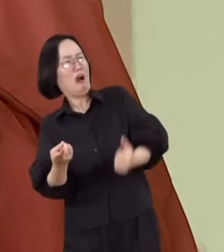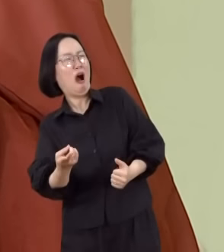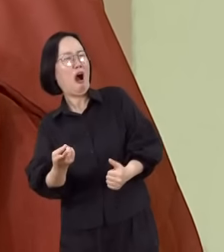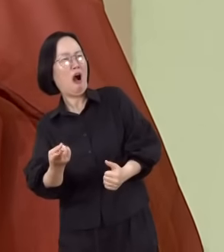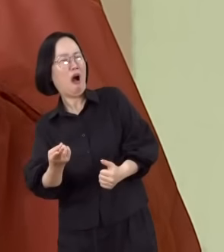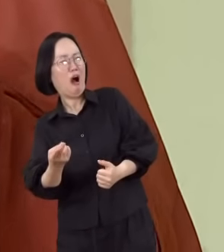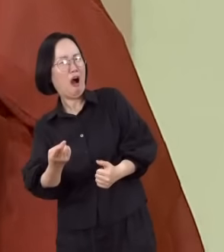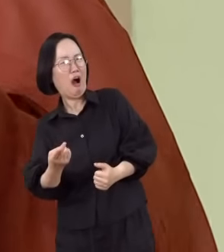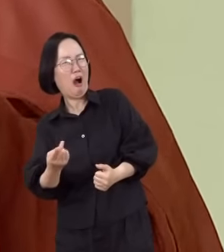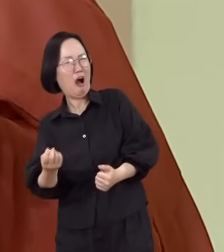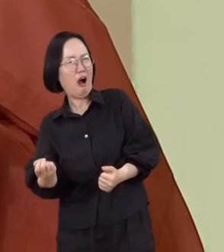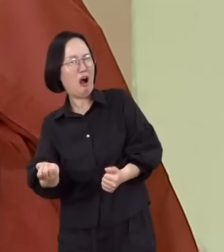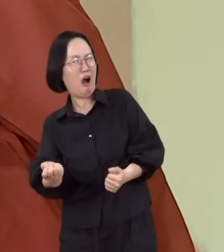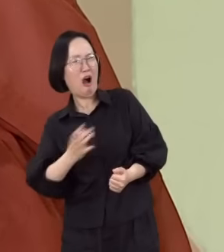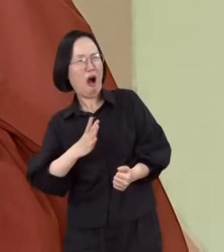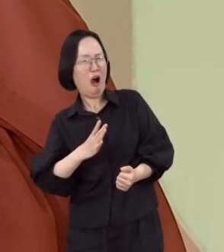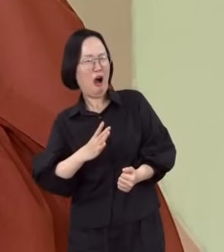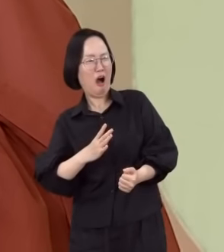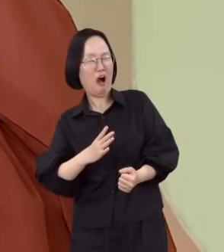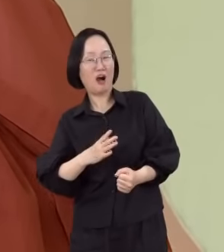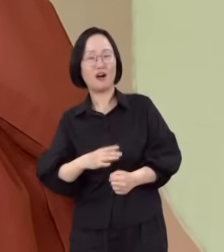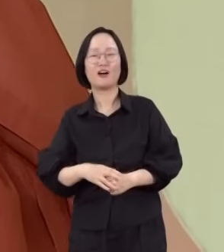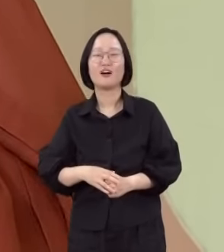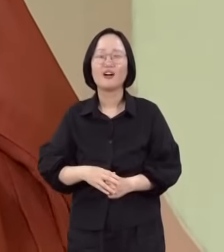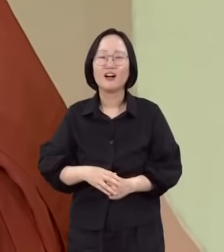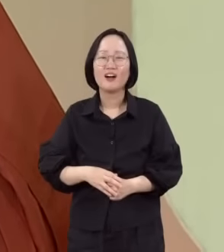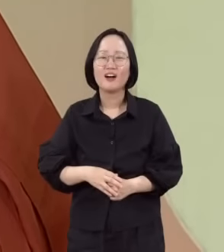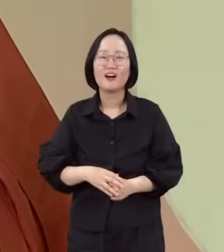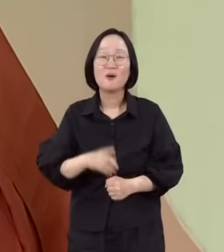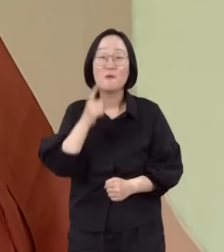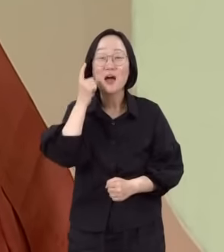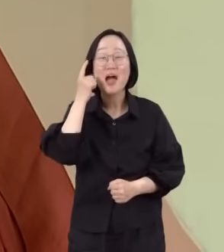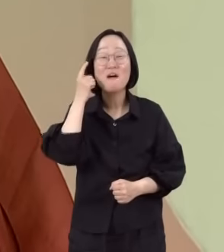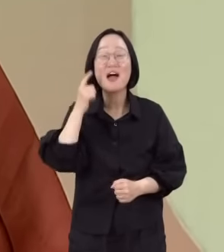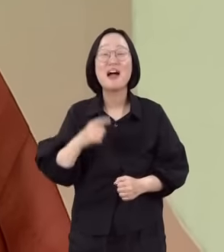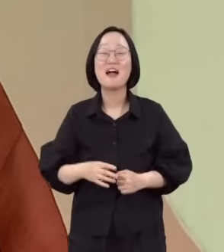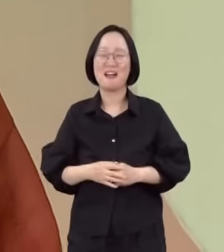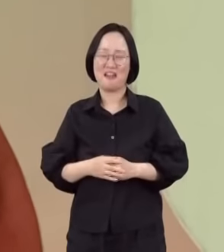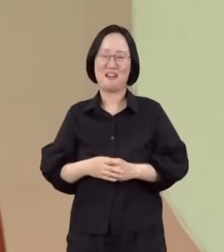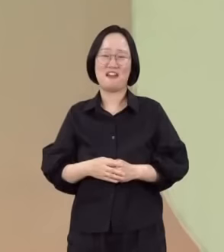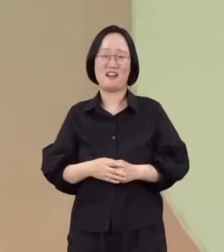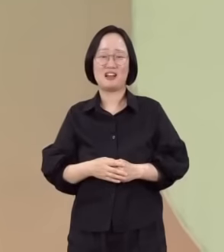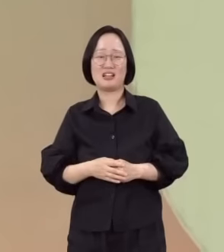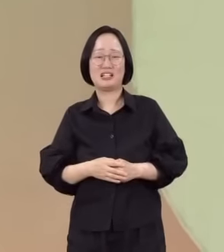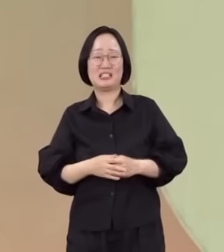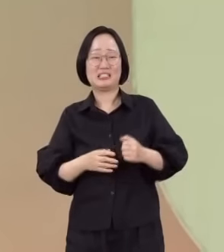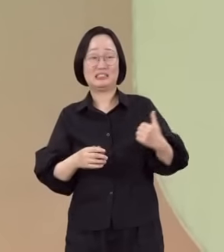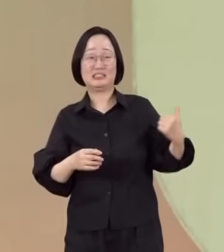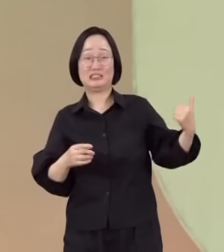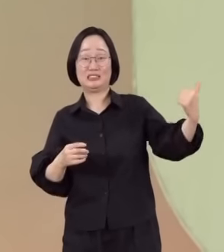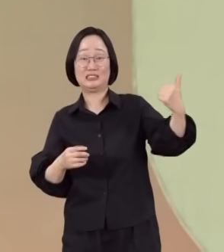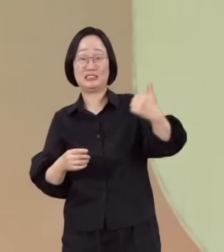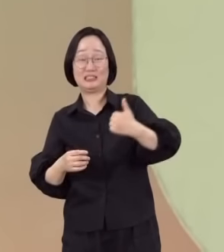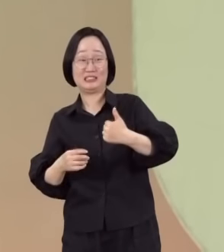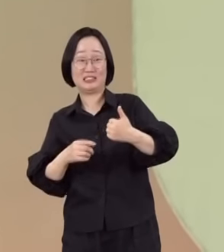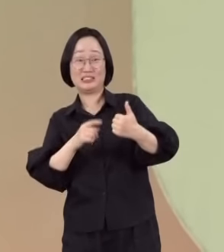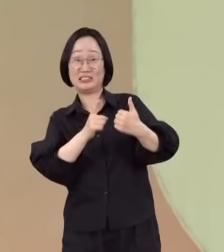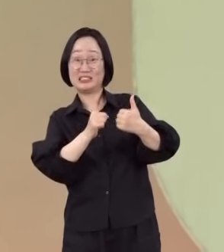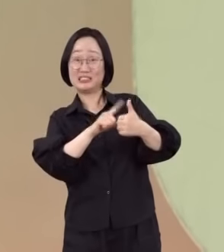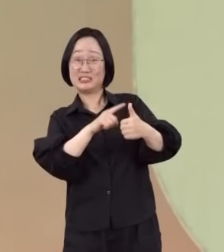오 깜짝 놀랐어요 여러분 눈치 채셨죠 그 회진을 온